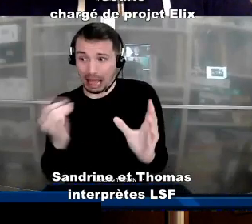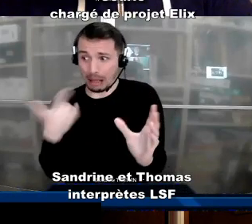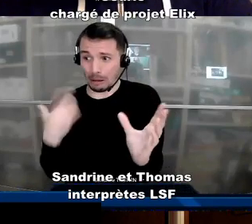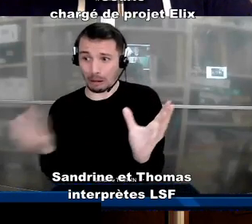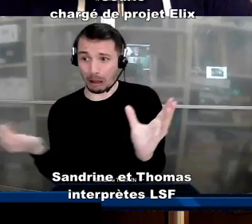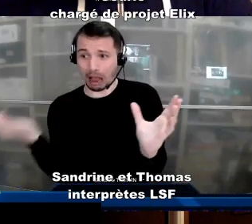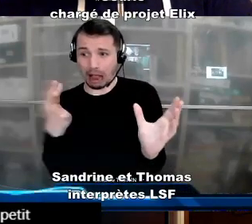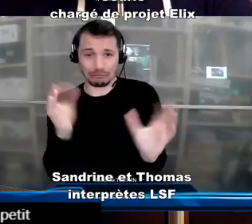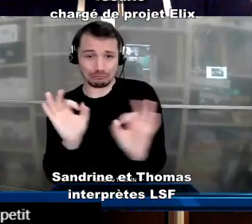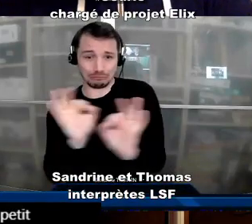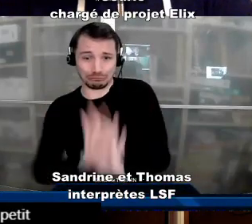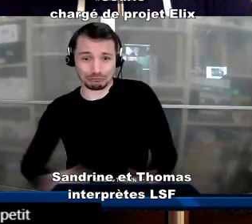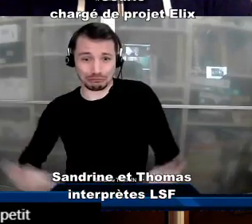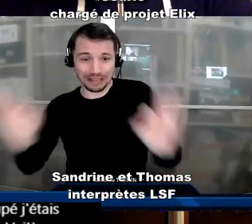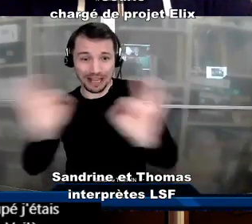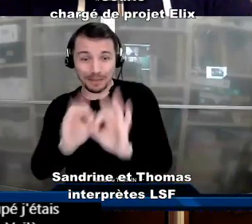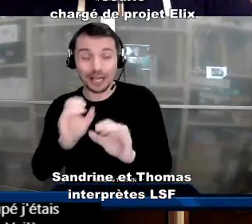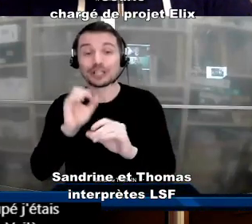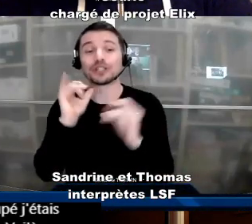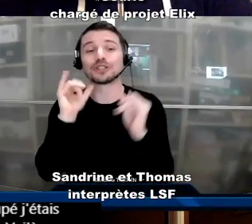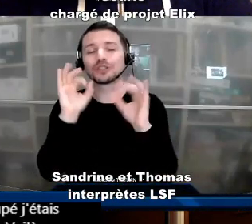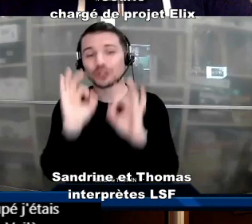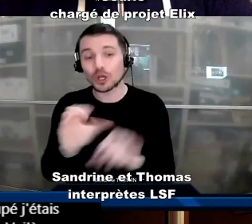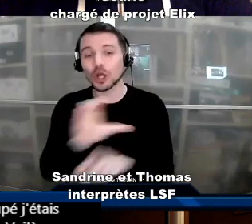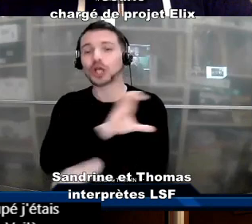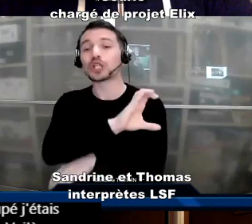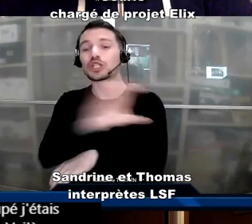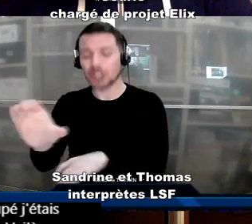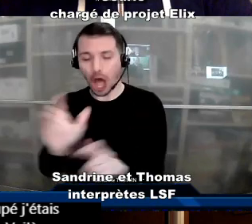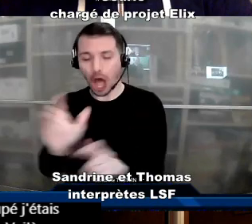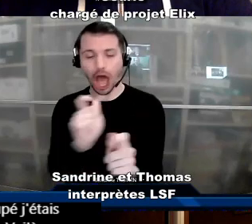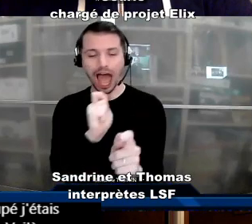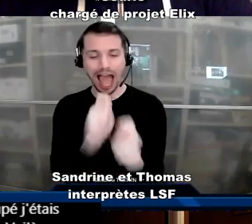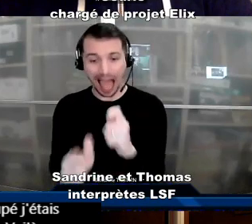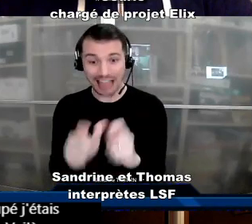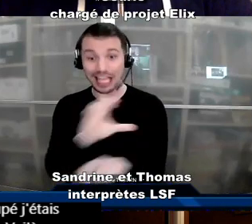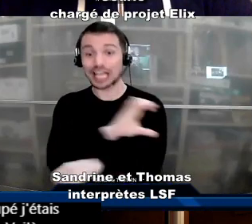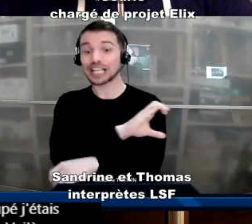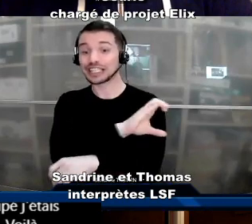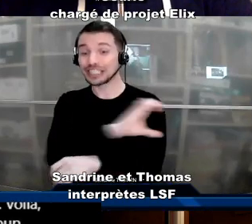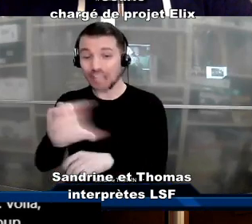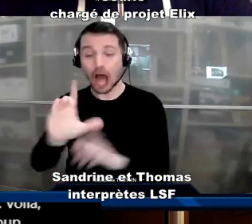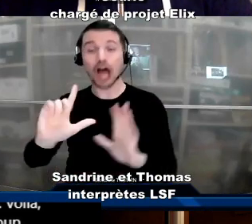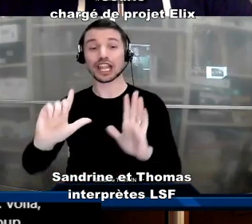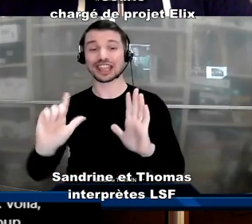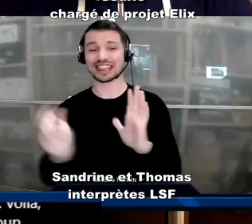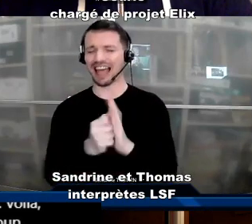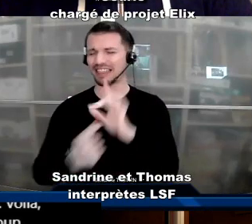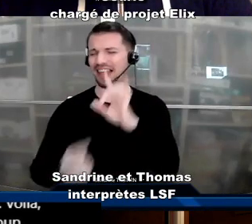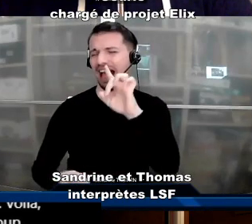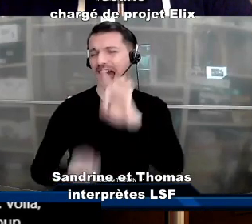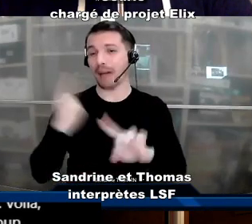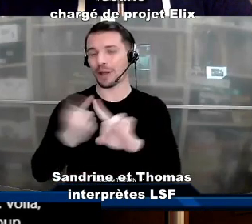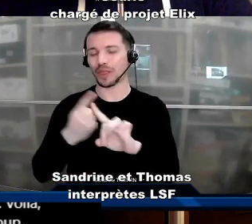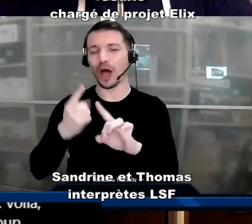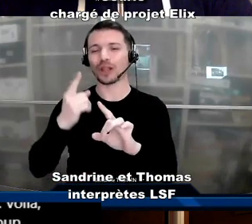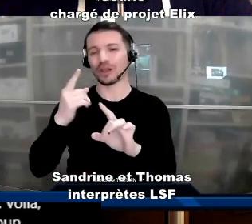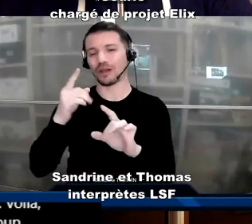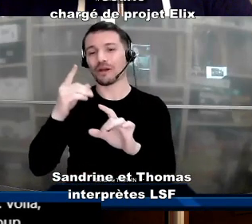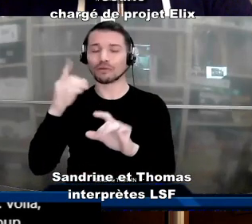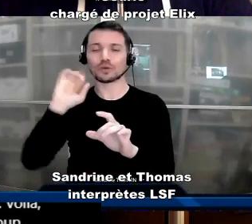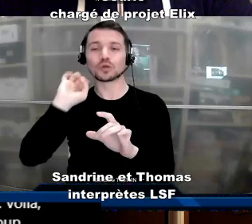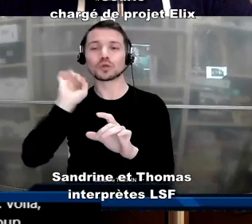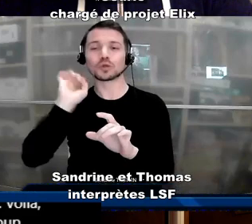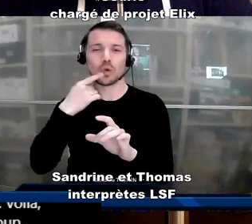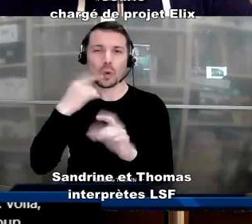effectivement, cette séquence, c'est 100 cartes et c'est 100 dates clés de l'histoire des sourds en France et dans le monde. Et le but,